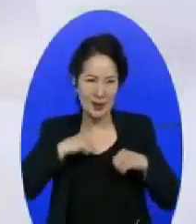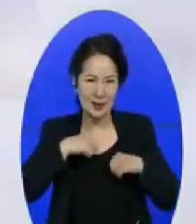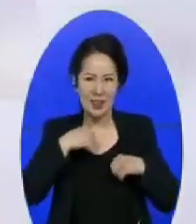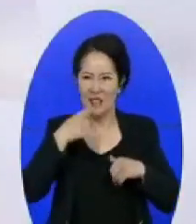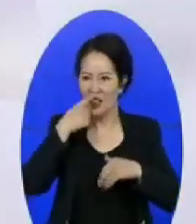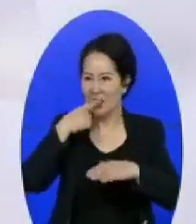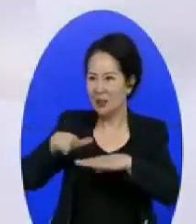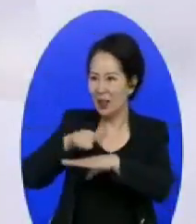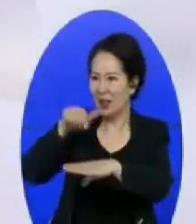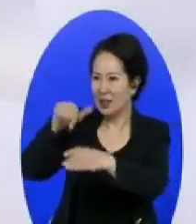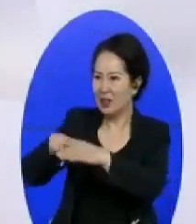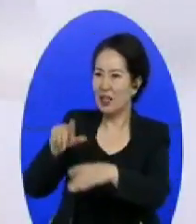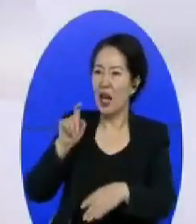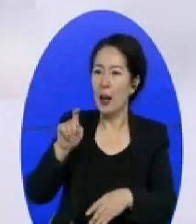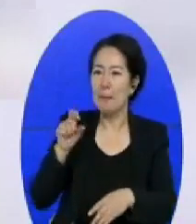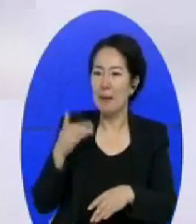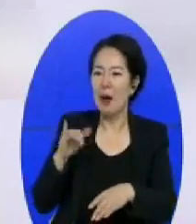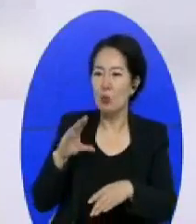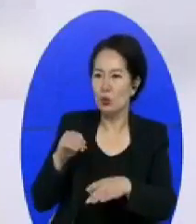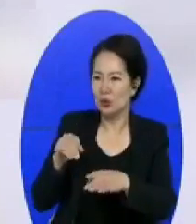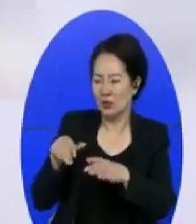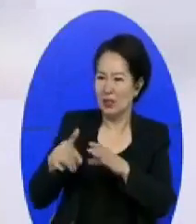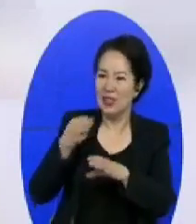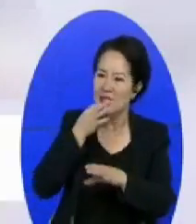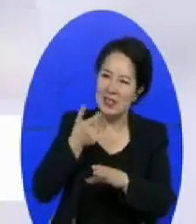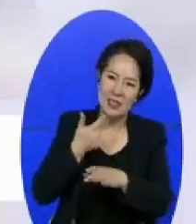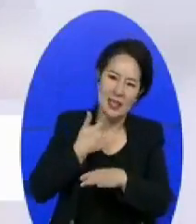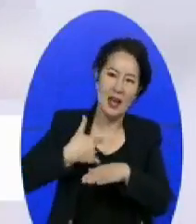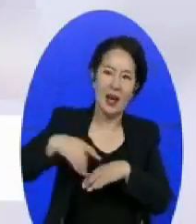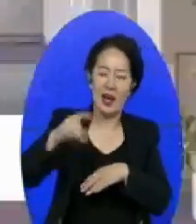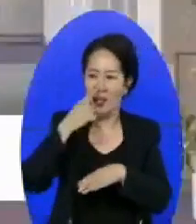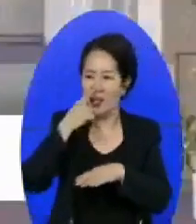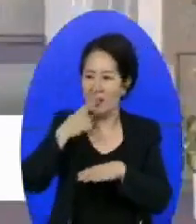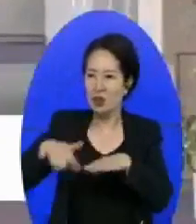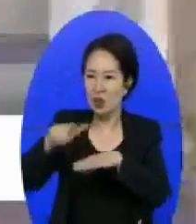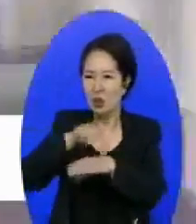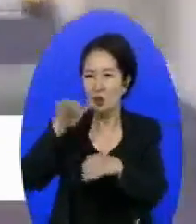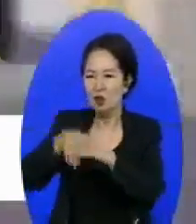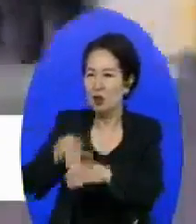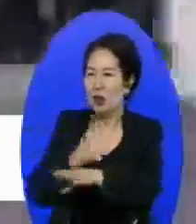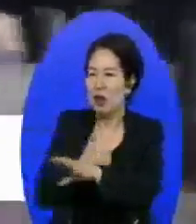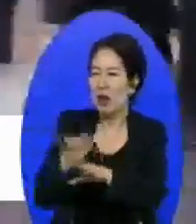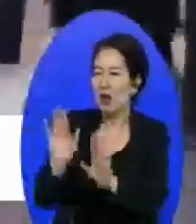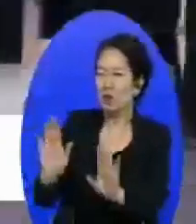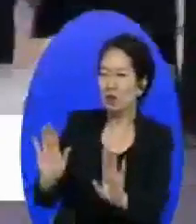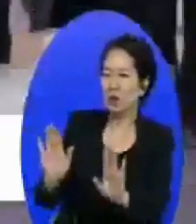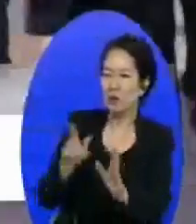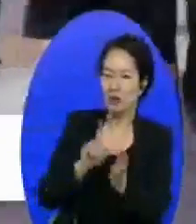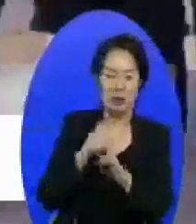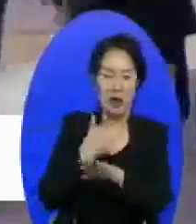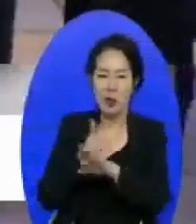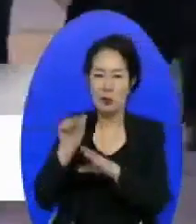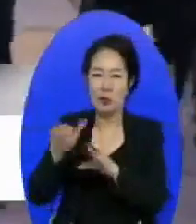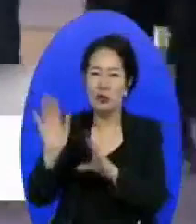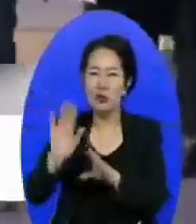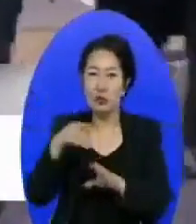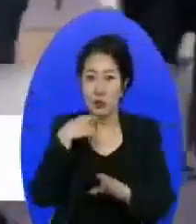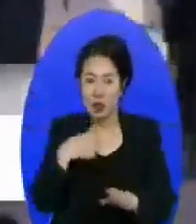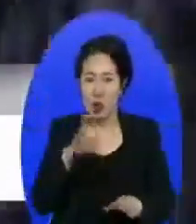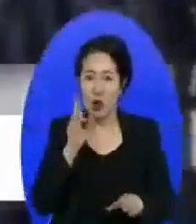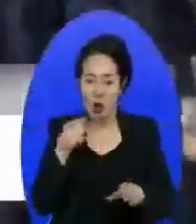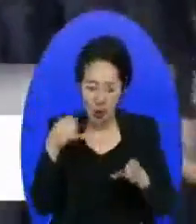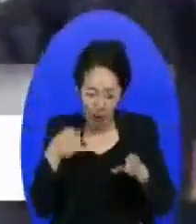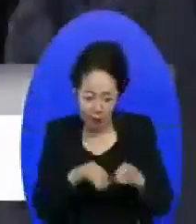их газрын хүбээ мужаас аль болох эрт гарах, хятадын альч муж хот руу аялахаа түр хүлээзнэхийг уриалж байна.